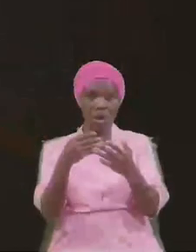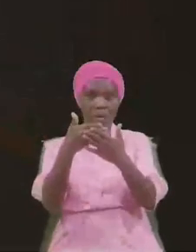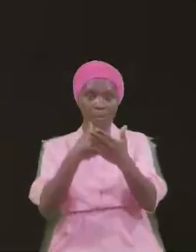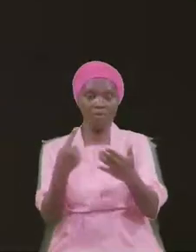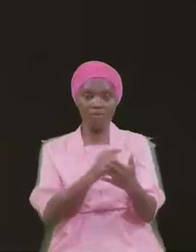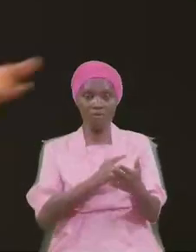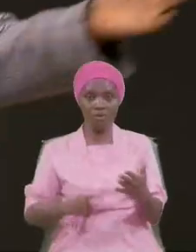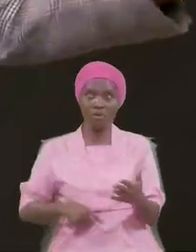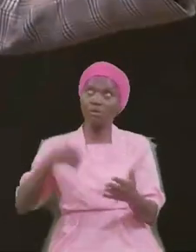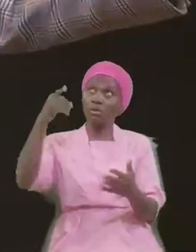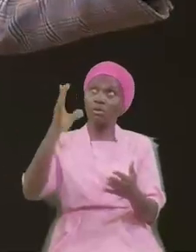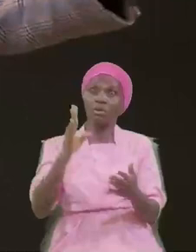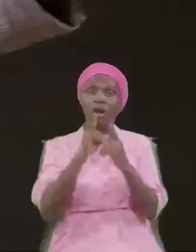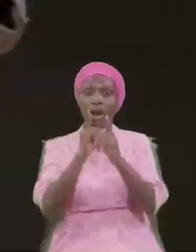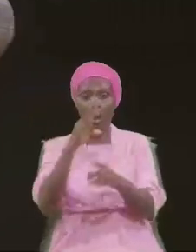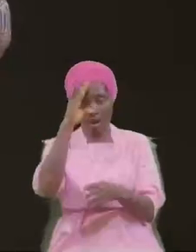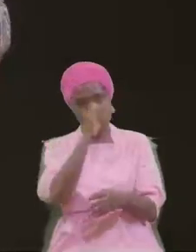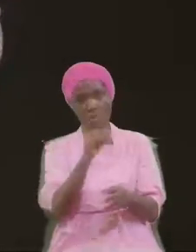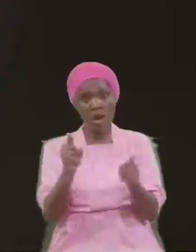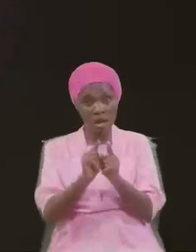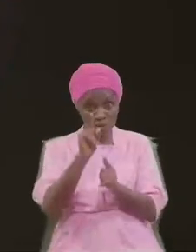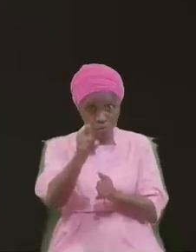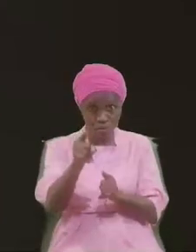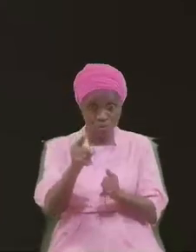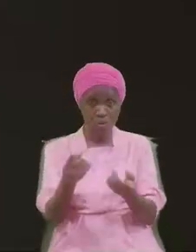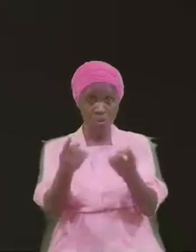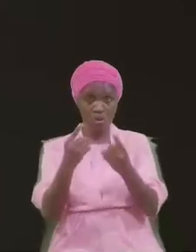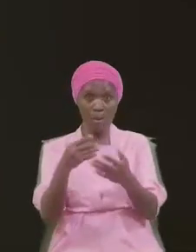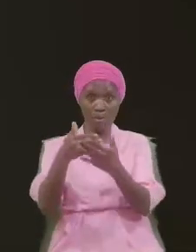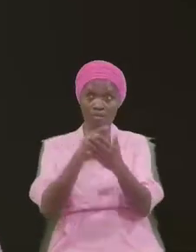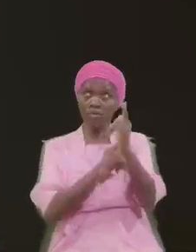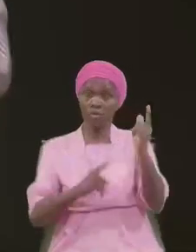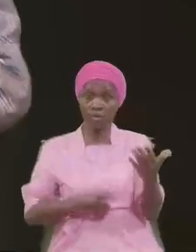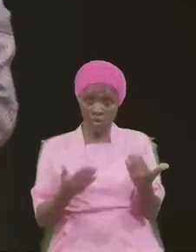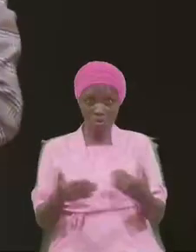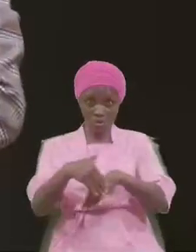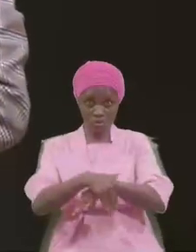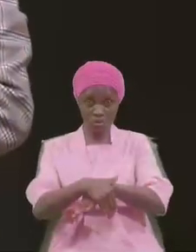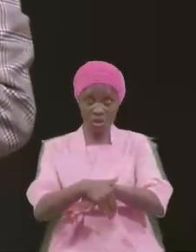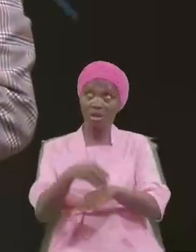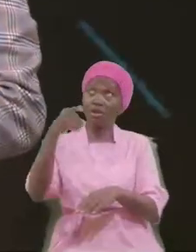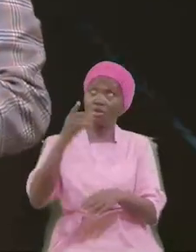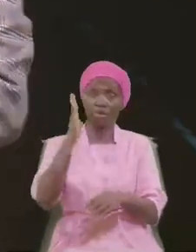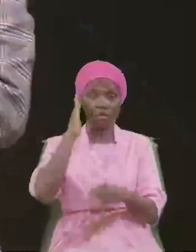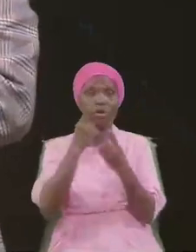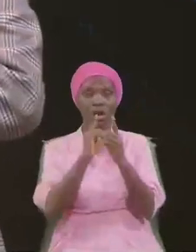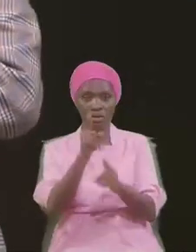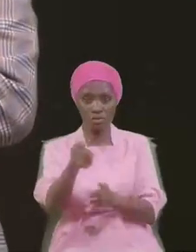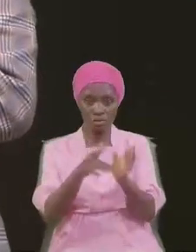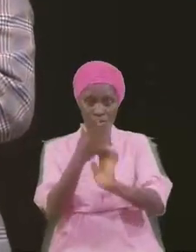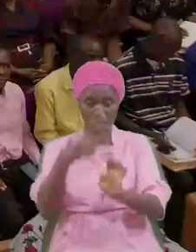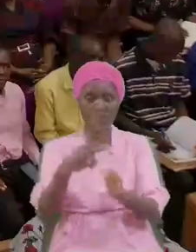lorsque Moïse se présentait devant le Seigneur l'exaucer. Comme vous êtes devant le Seigneur ce jour, il va vous exaucer.